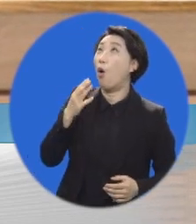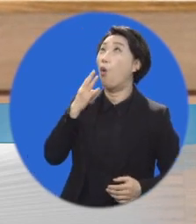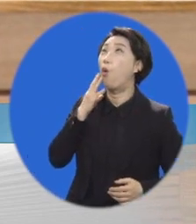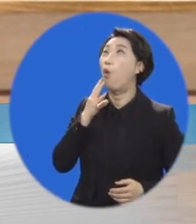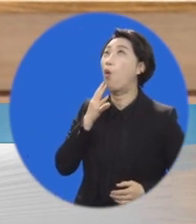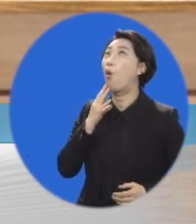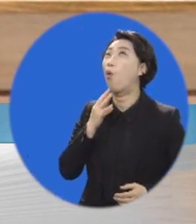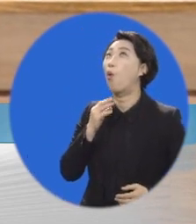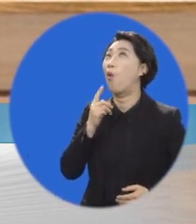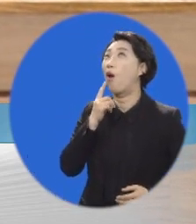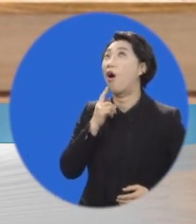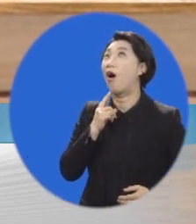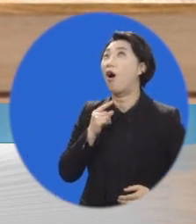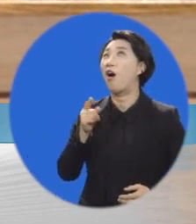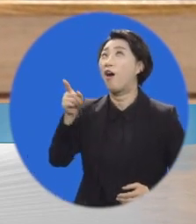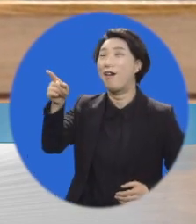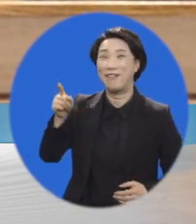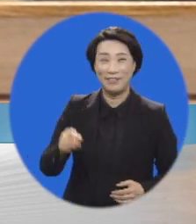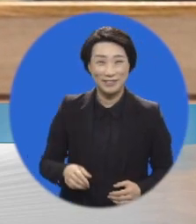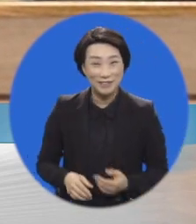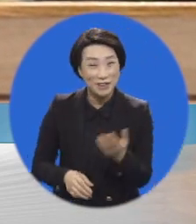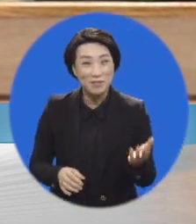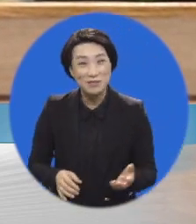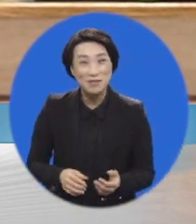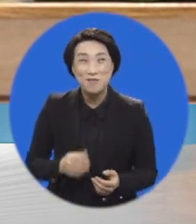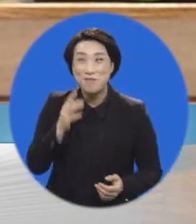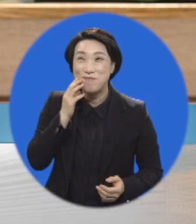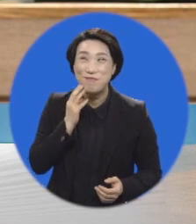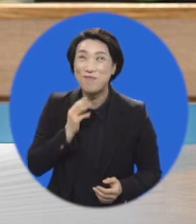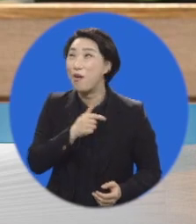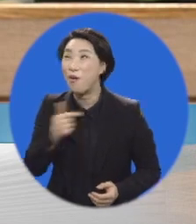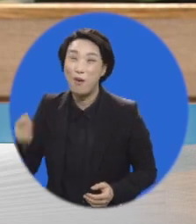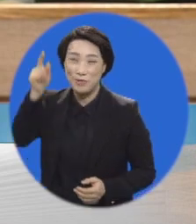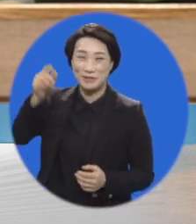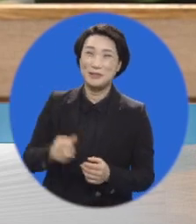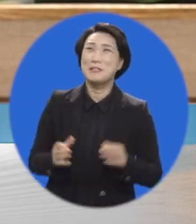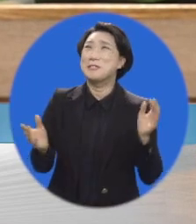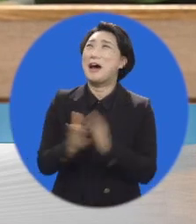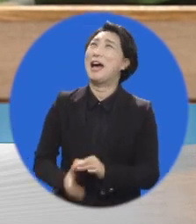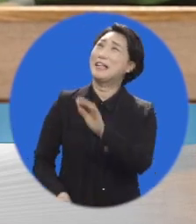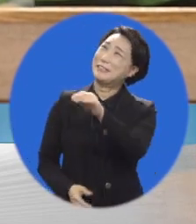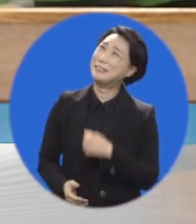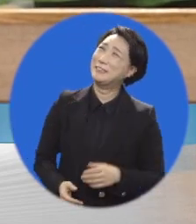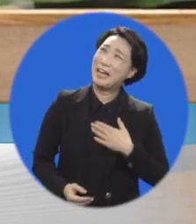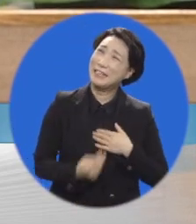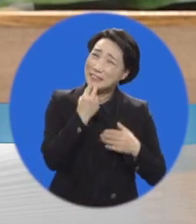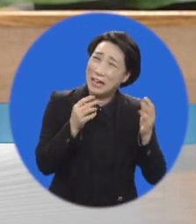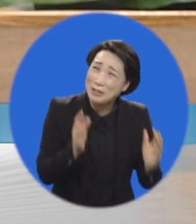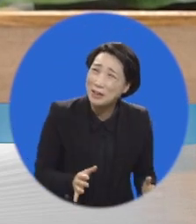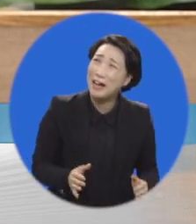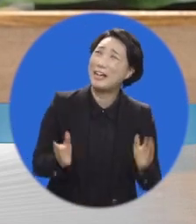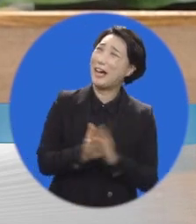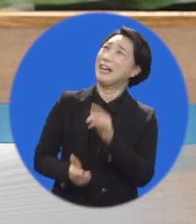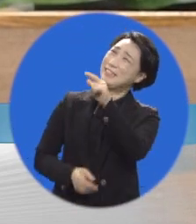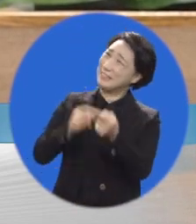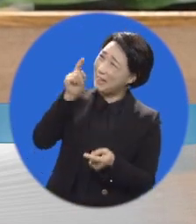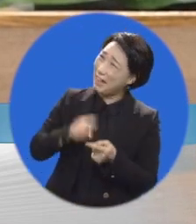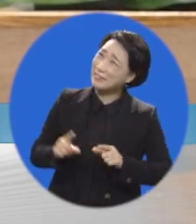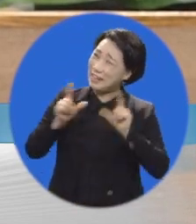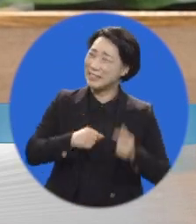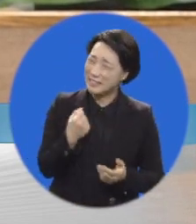부러워하잖아요. 그 영혼들이 그렇게 부러워하니 나도 세상에 있을 때 저렇게 살았어야